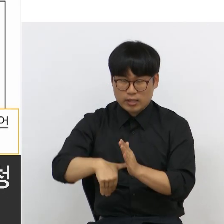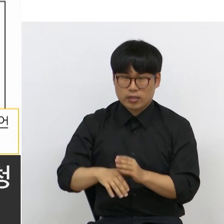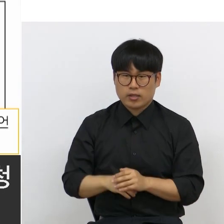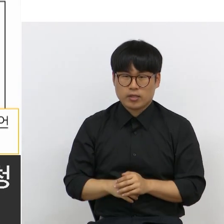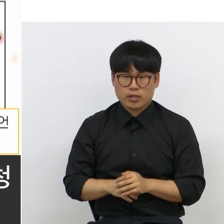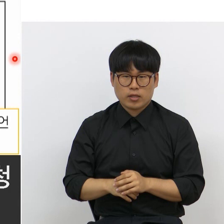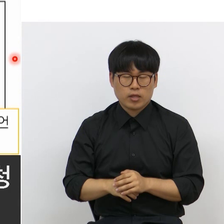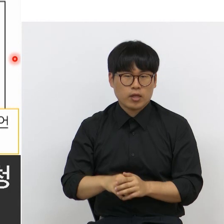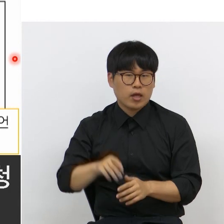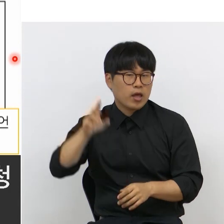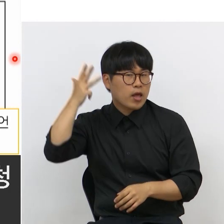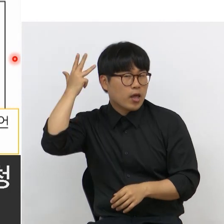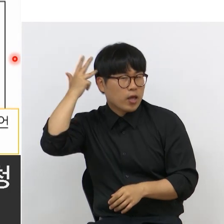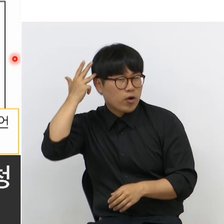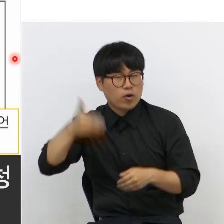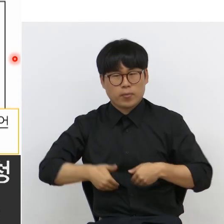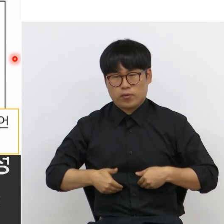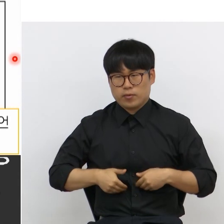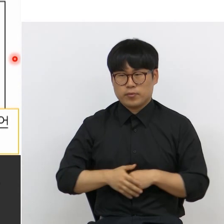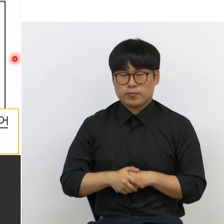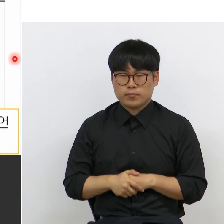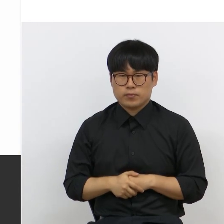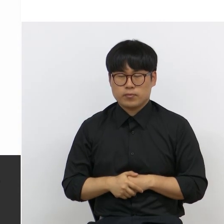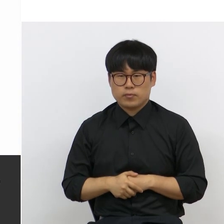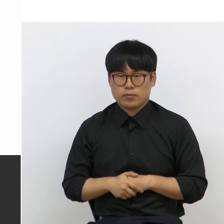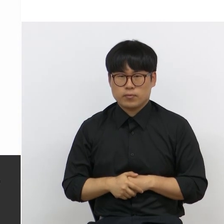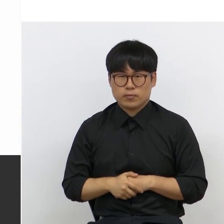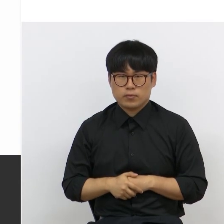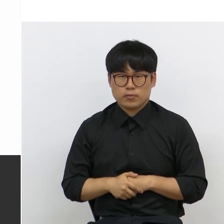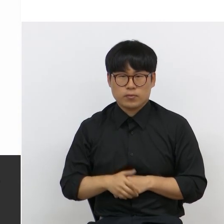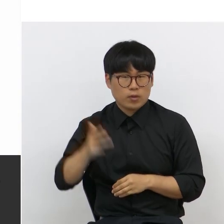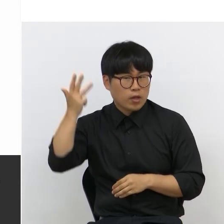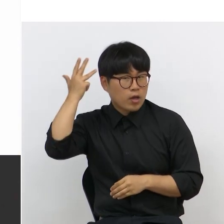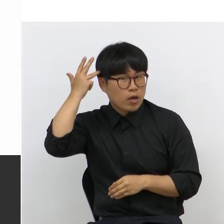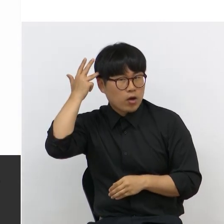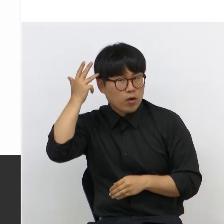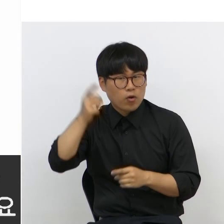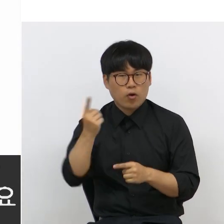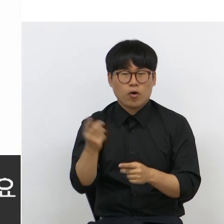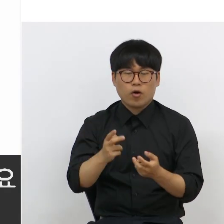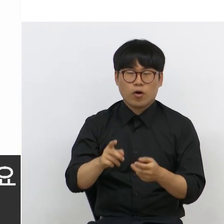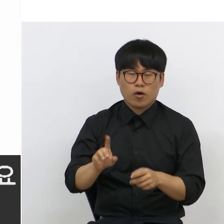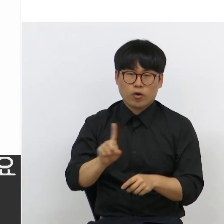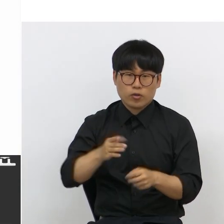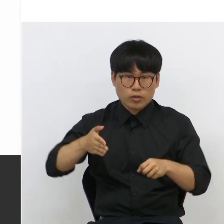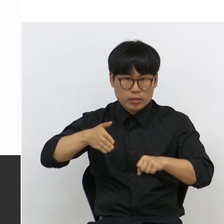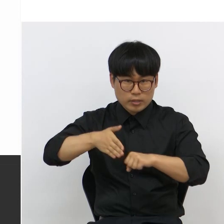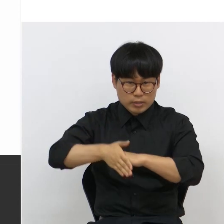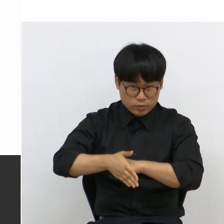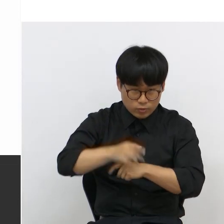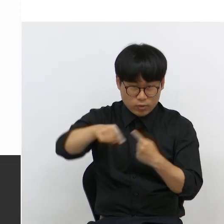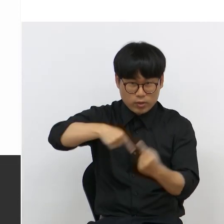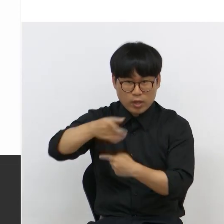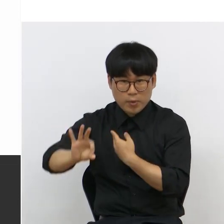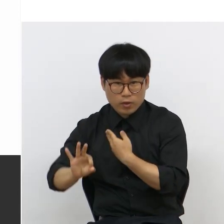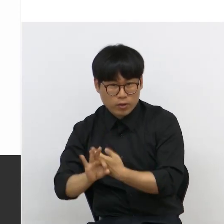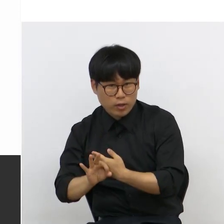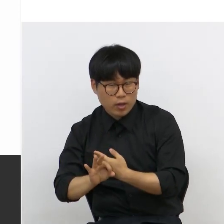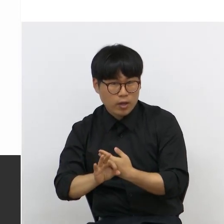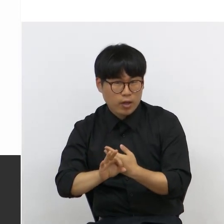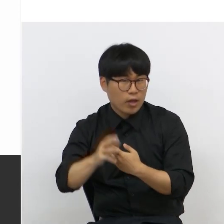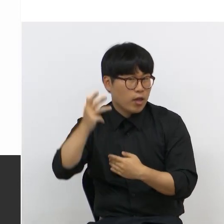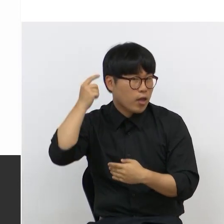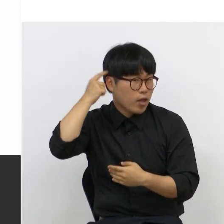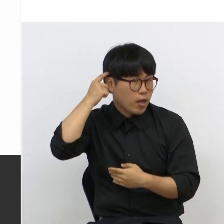사람한테는 인공화호라는 것이 이제 필요하게 됩니다. 인공화호는 어떻게 작동하느냐? 아까 말씀드린 대로 이렇게 와우